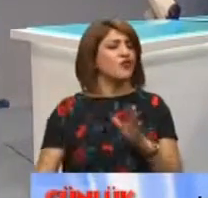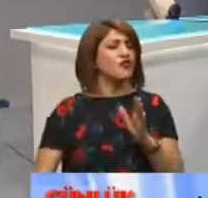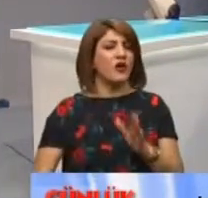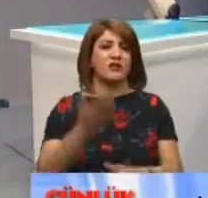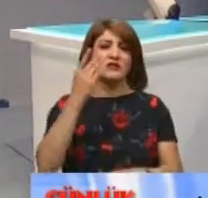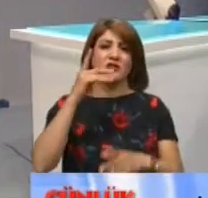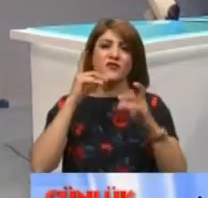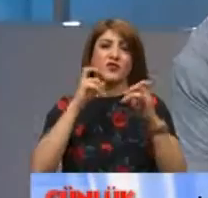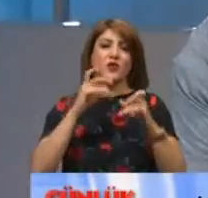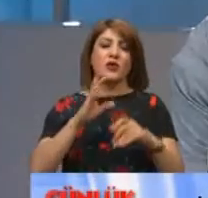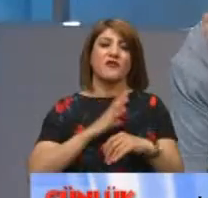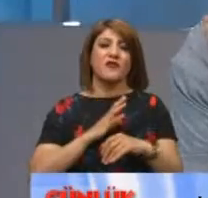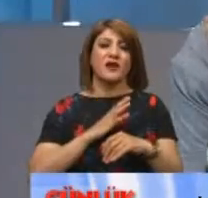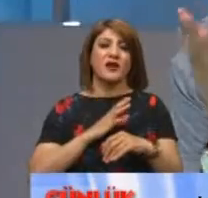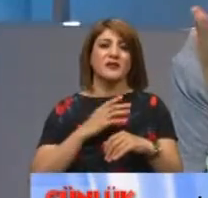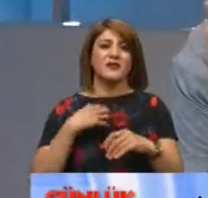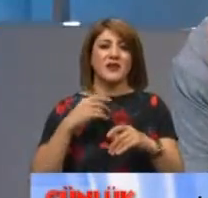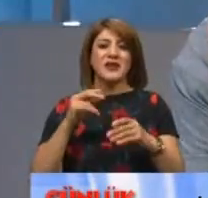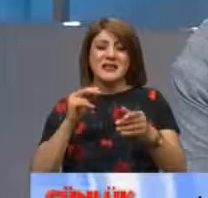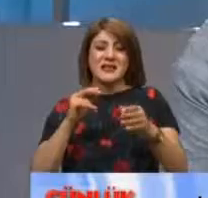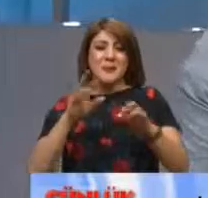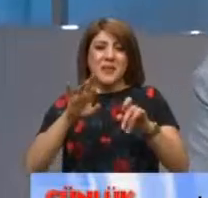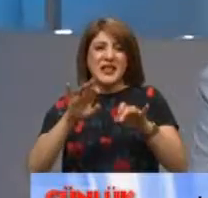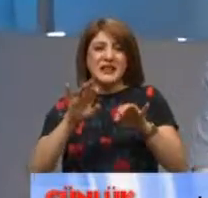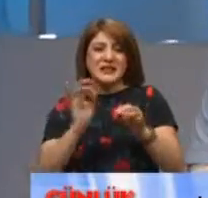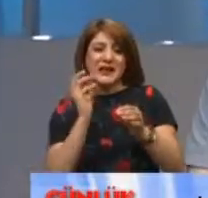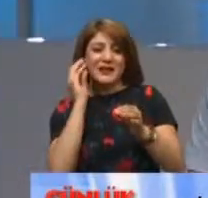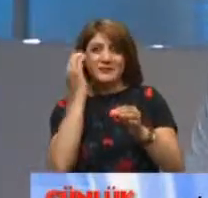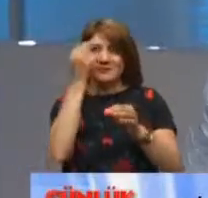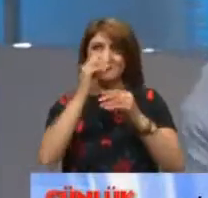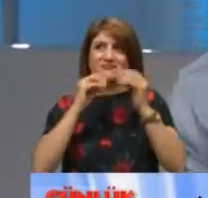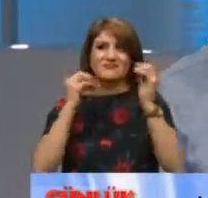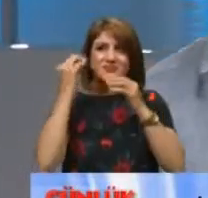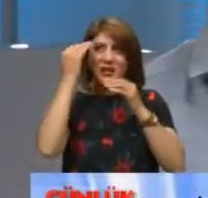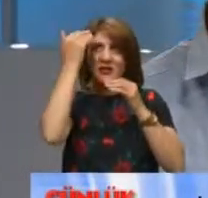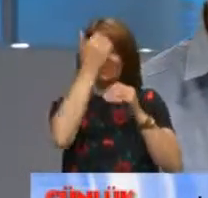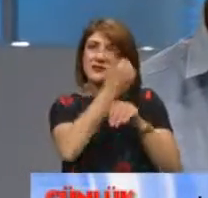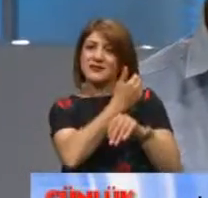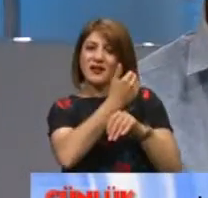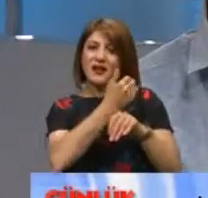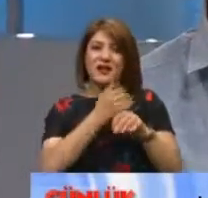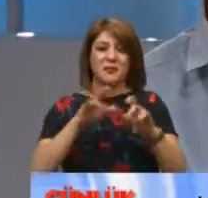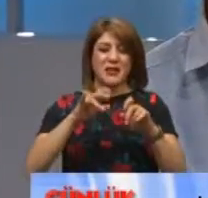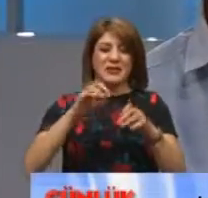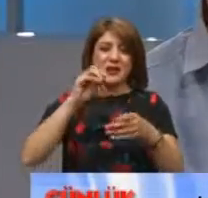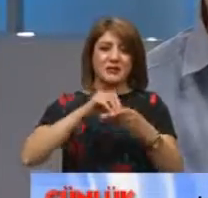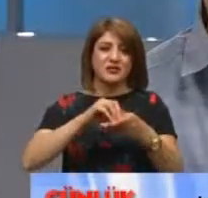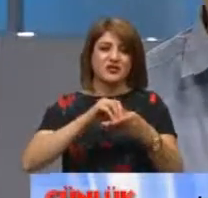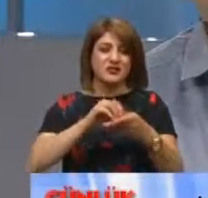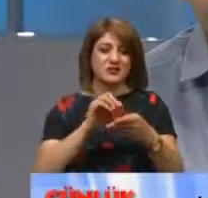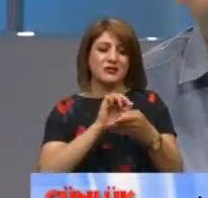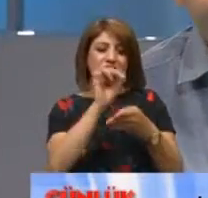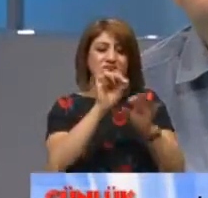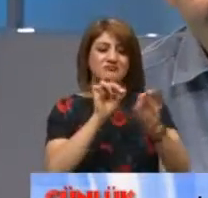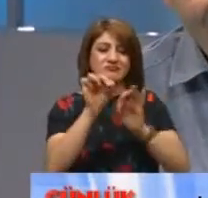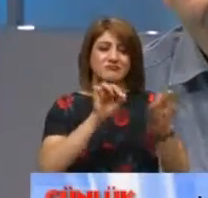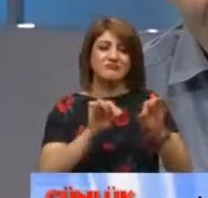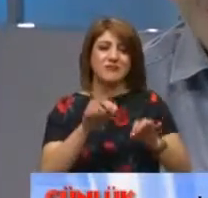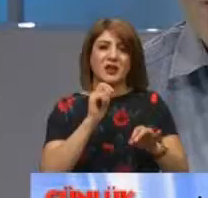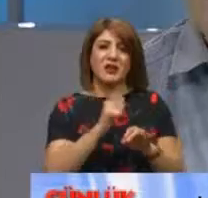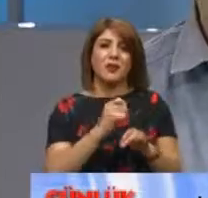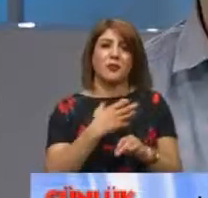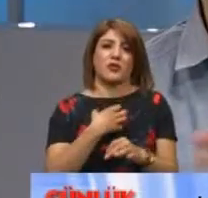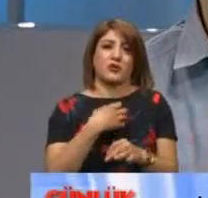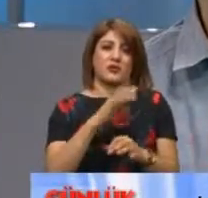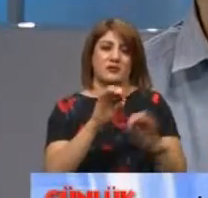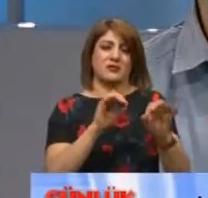var. Photoshop'la kendine bir şekiller veriyor. Ama bir kahkülü var şöyle. Hafif tek tek taranmış bir kahkül.